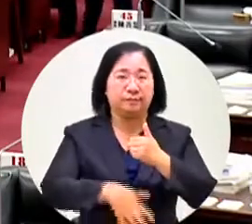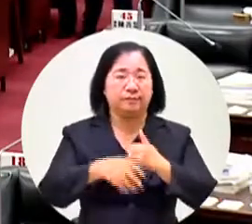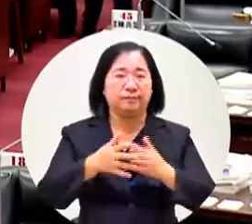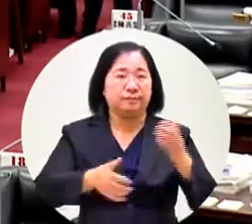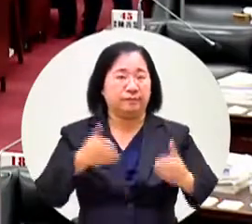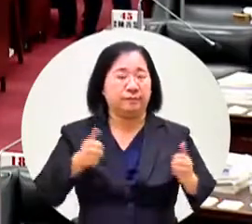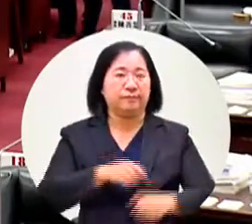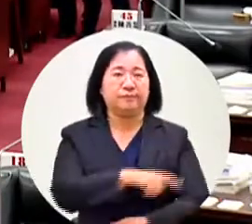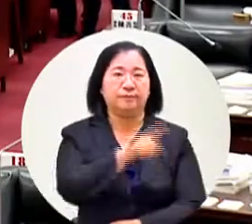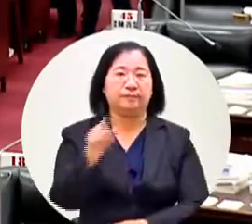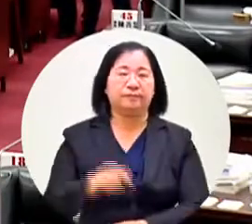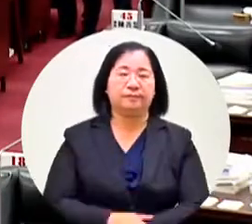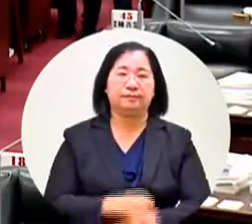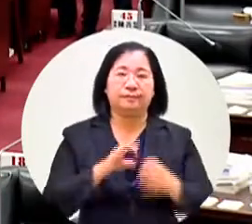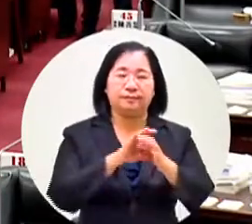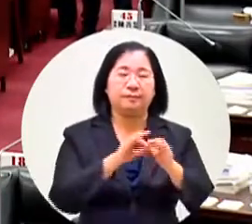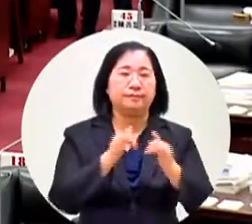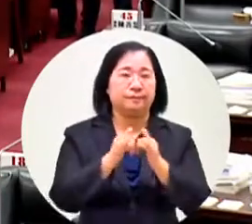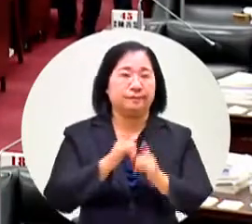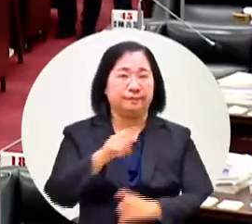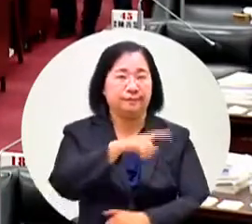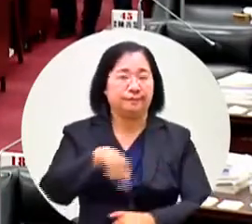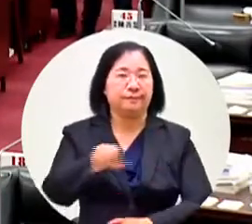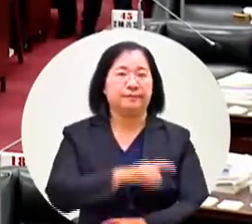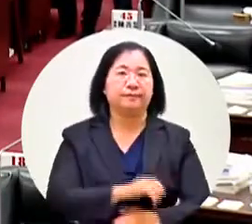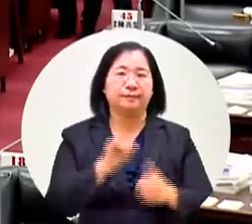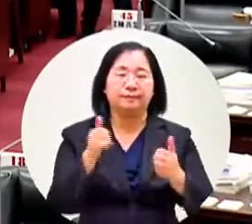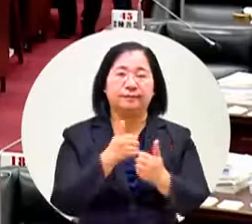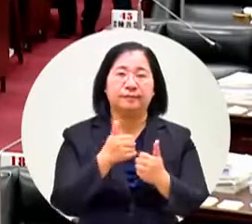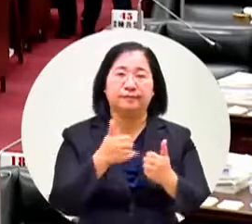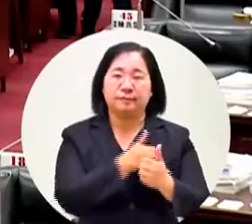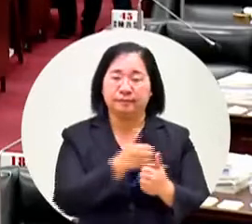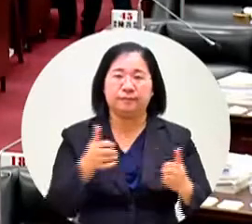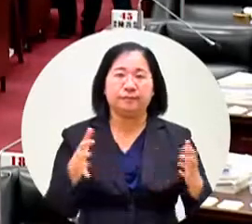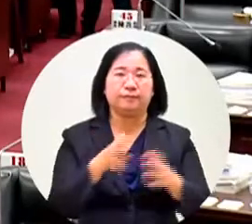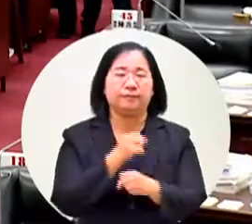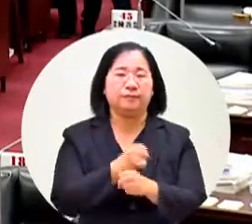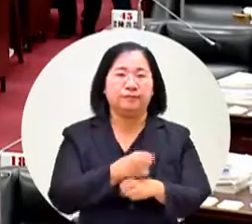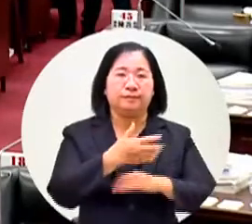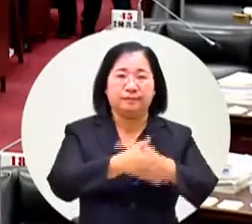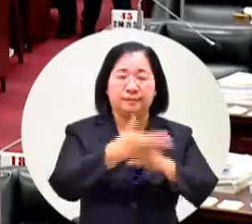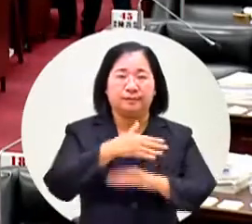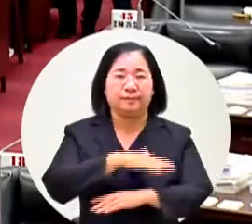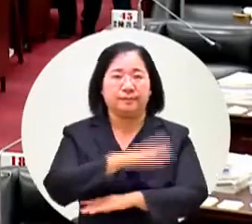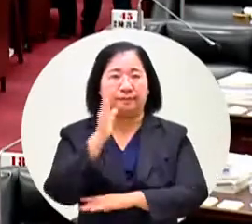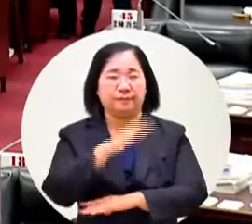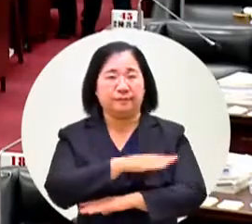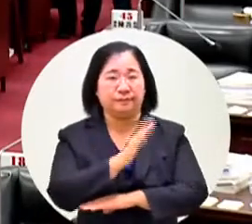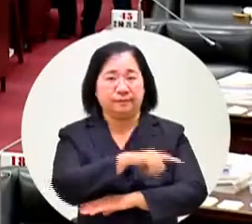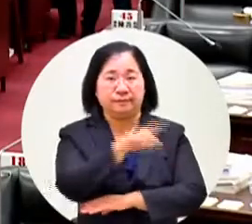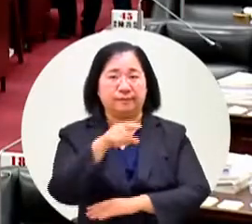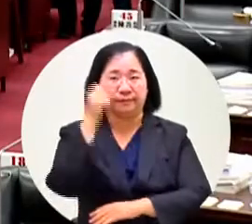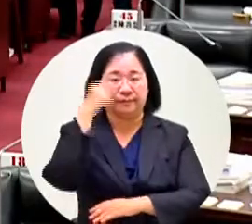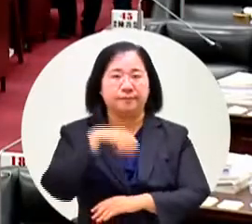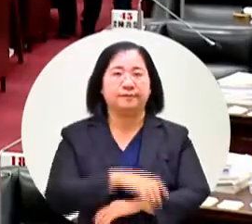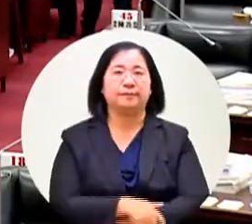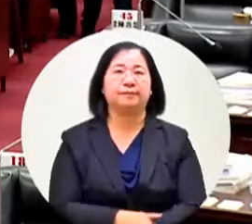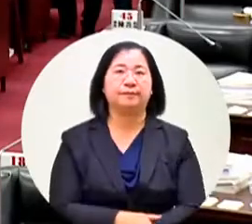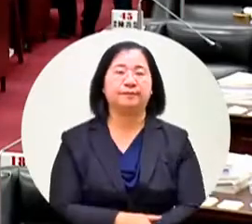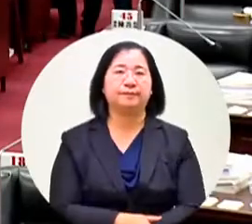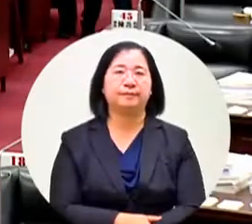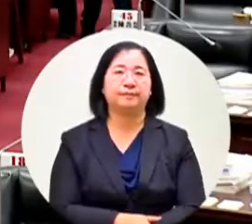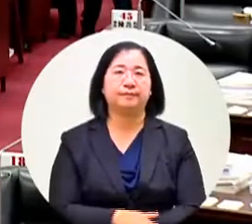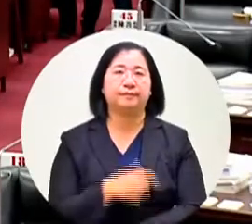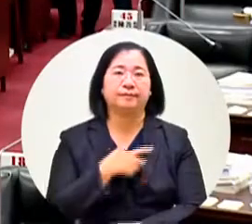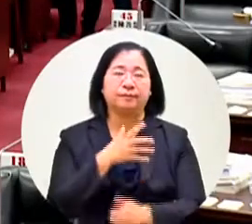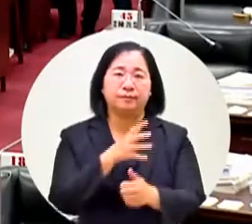长，还有我们关心高雄市的各位乡亲，还有我们的议员同仁，还有我们的媒体先生小姐，大家早。我想首先我先要